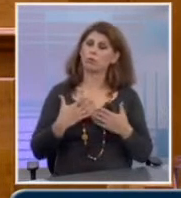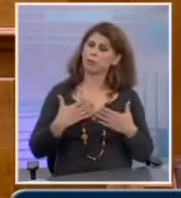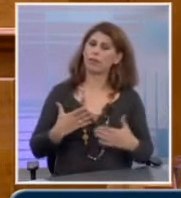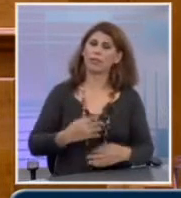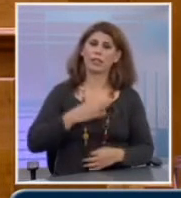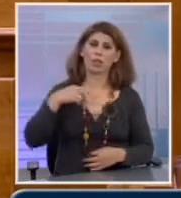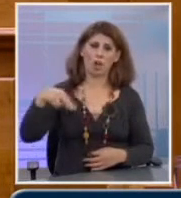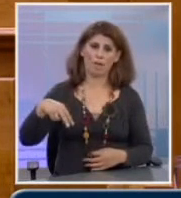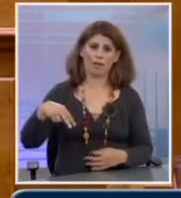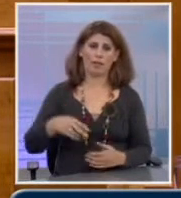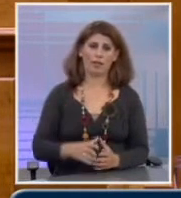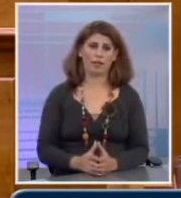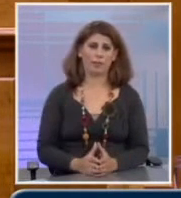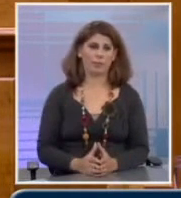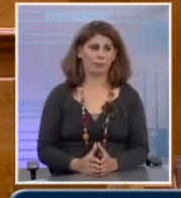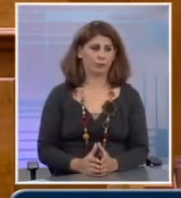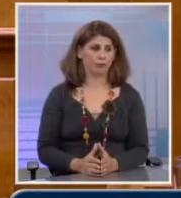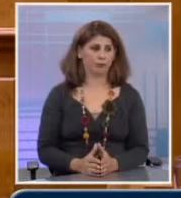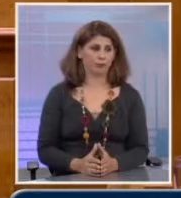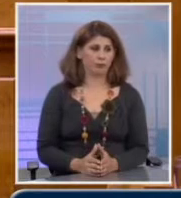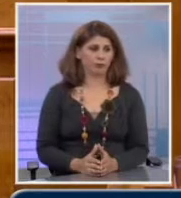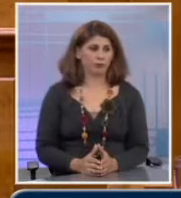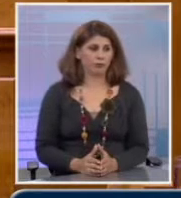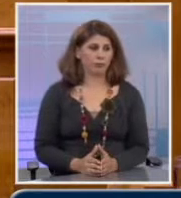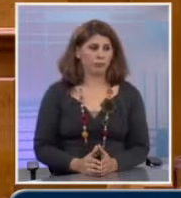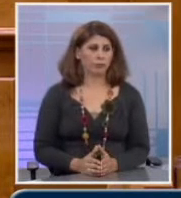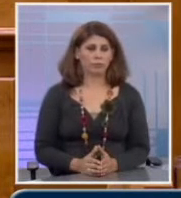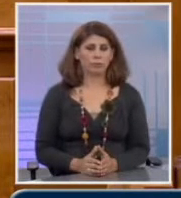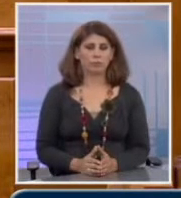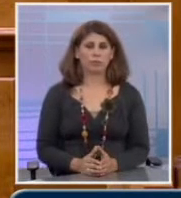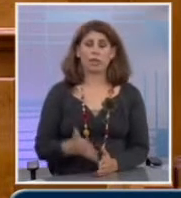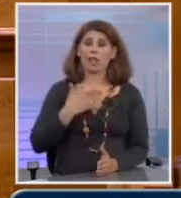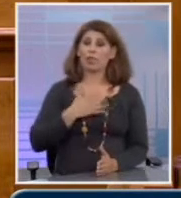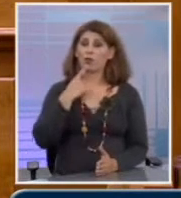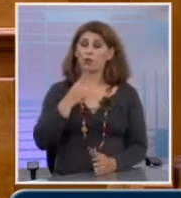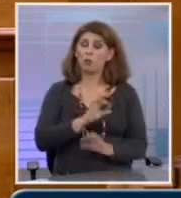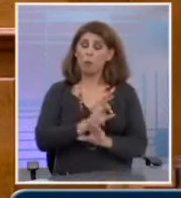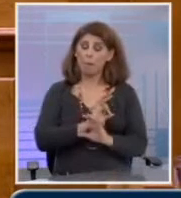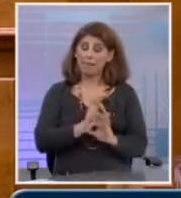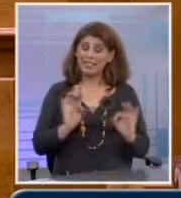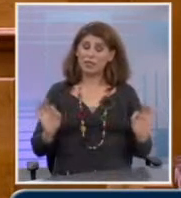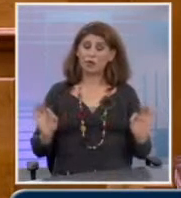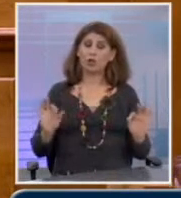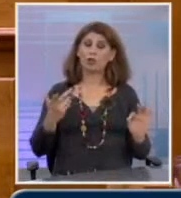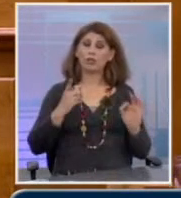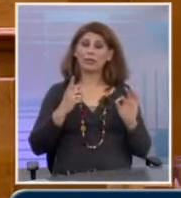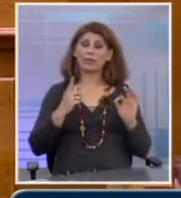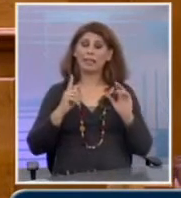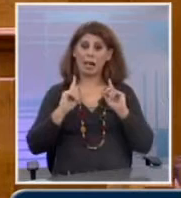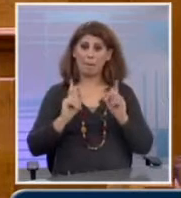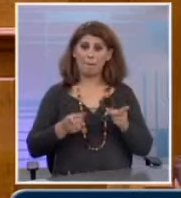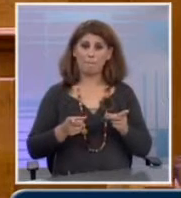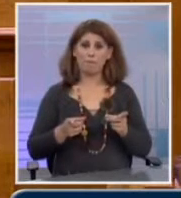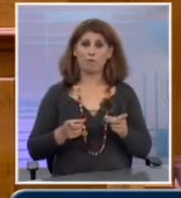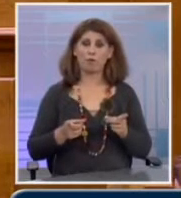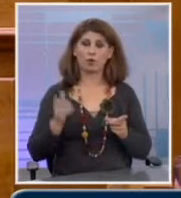Λεβέντη. Παρακαλώ, κάντε ησυχία. Ο οποίος θα ήθελα να το διαβεβαιώσω ότι η απόφαση των πολιτικών αρχηγών υπό